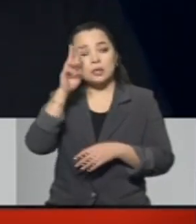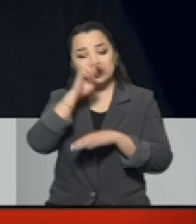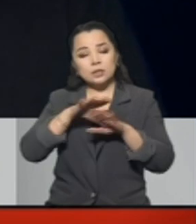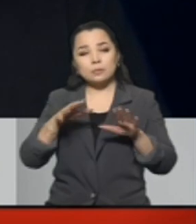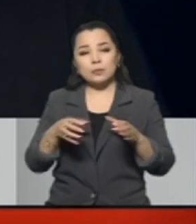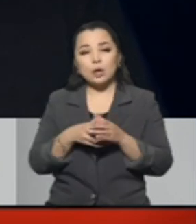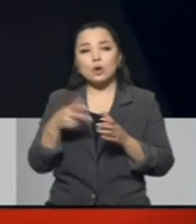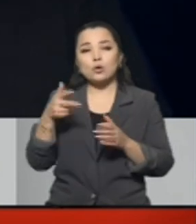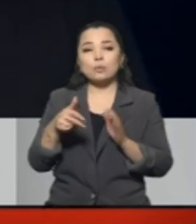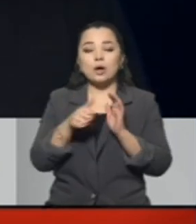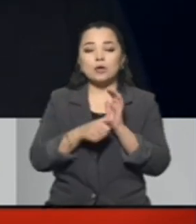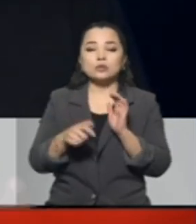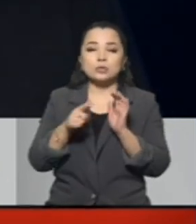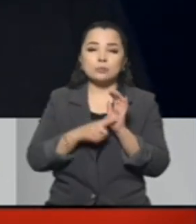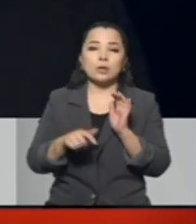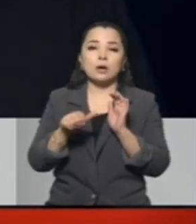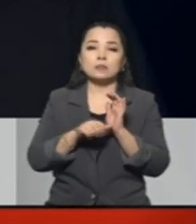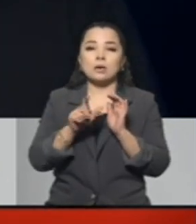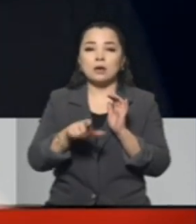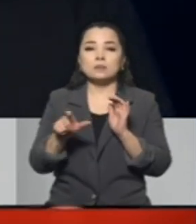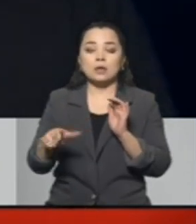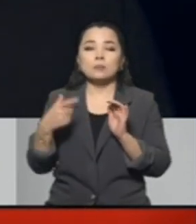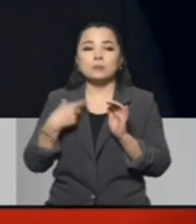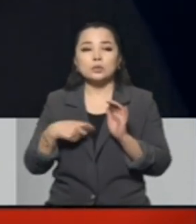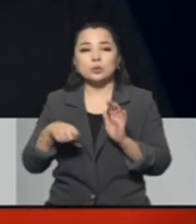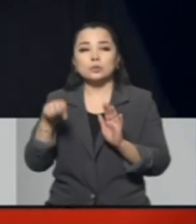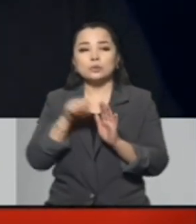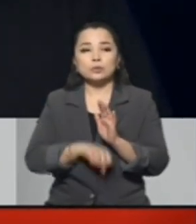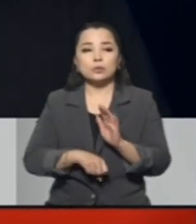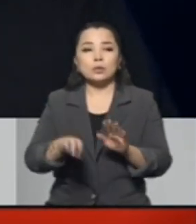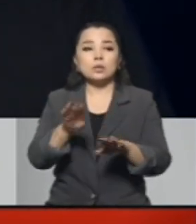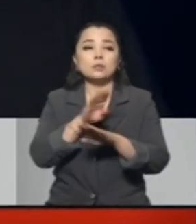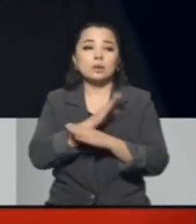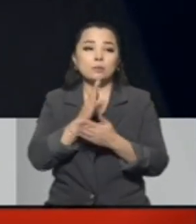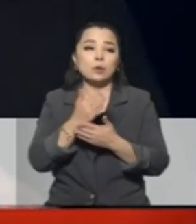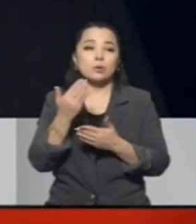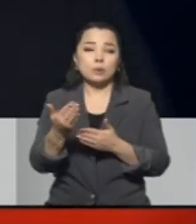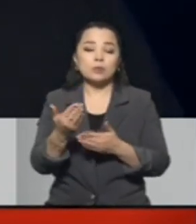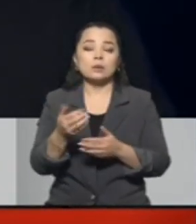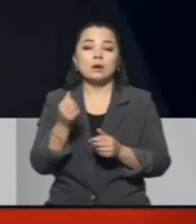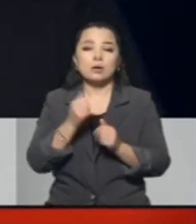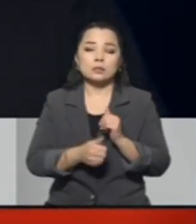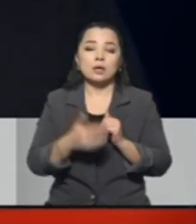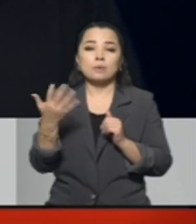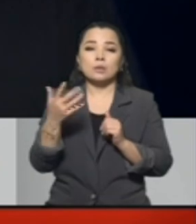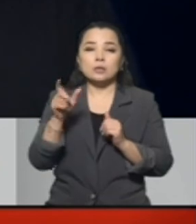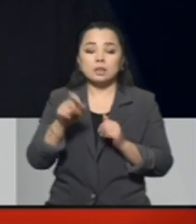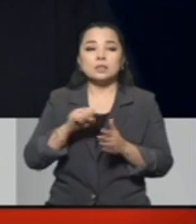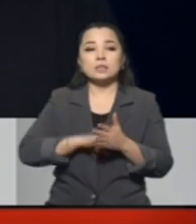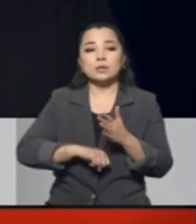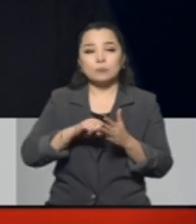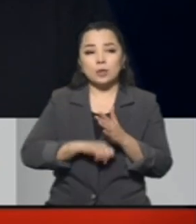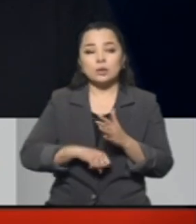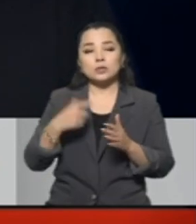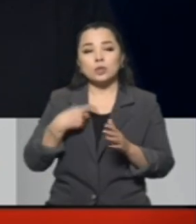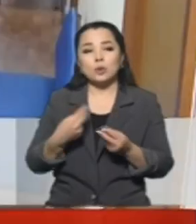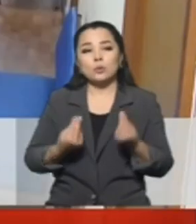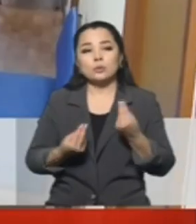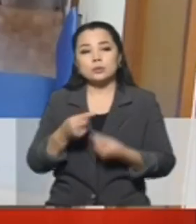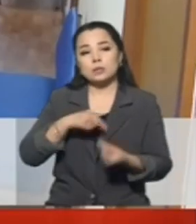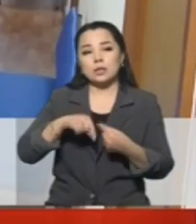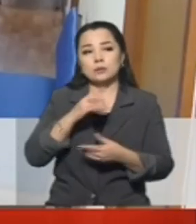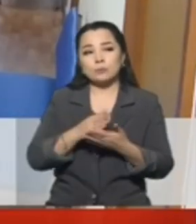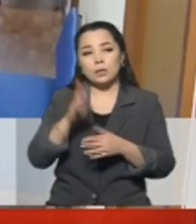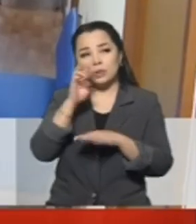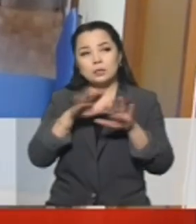елімізде 3676 адам өзіне қол жұмсап қайтыс болса, олардың әр бесіншісінің себебі лудомания.